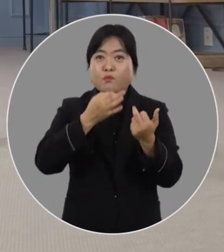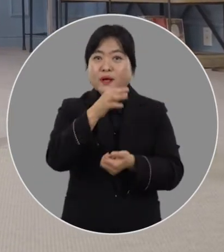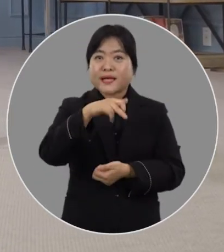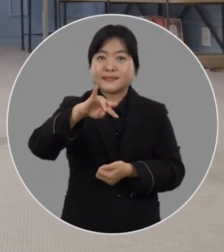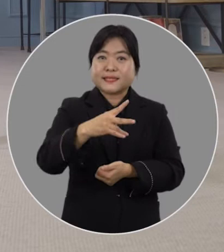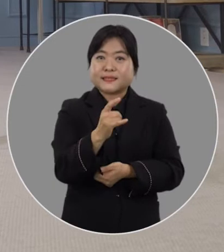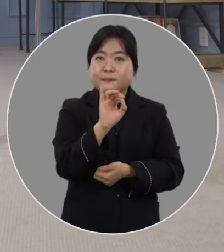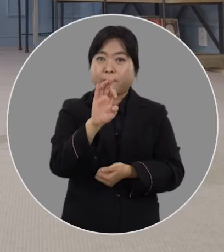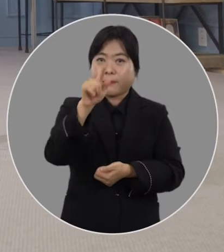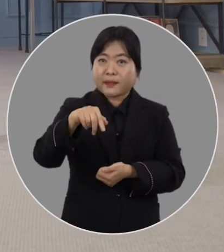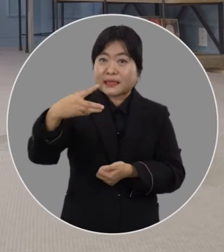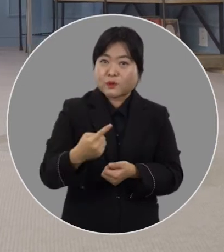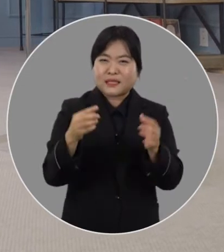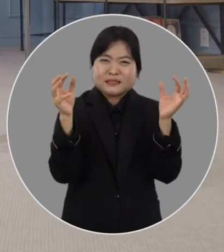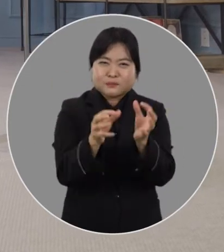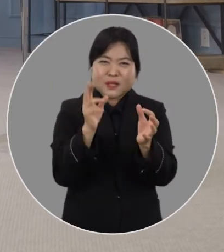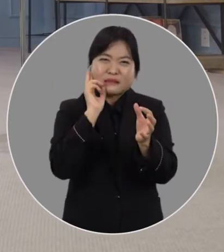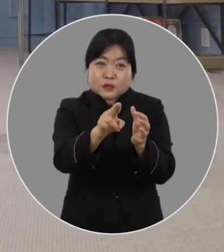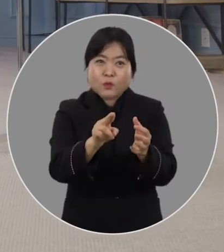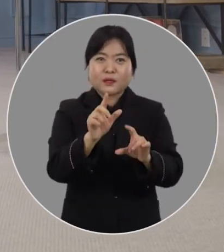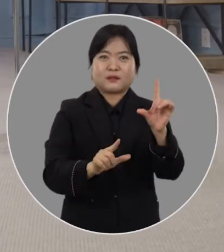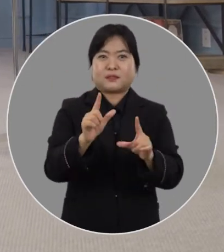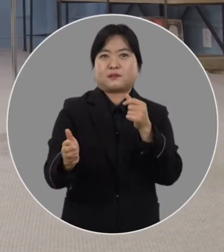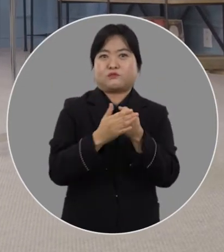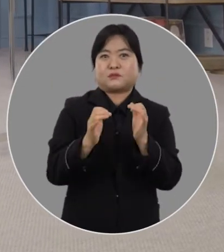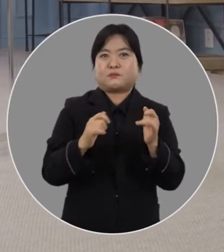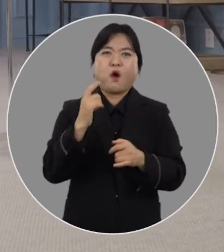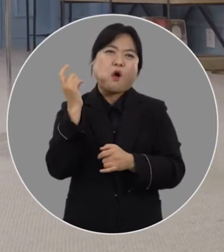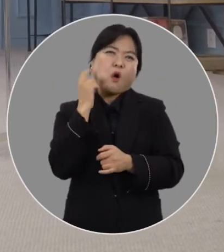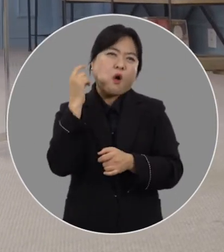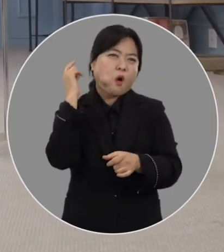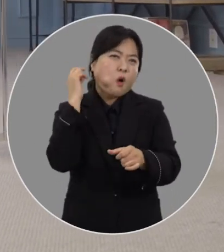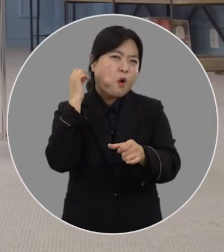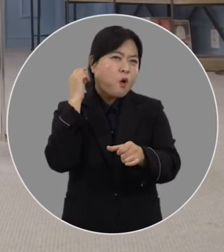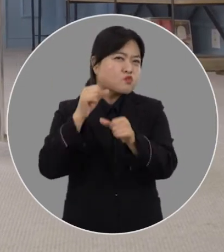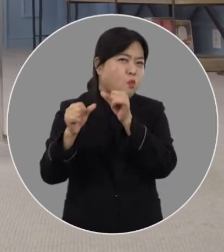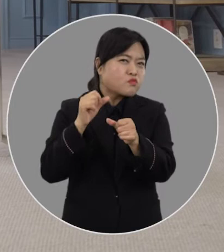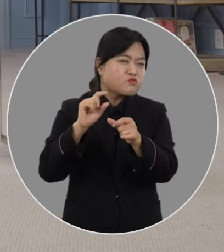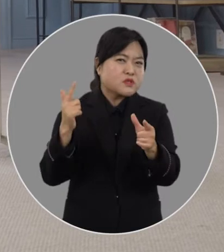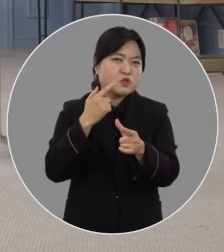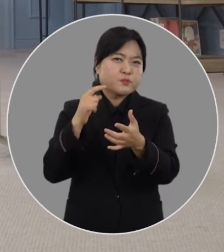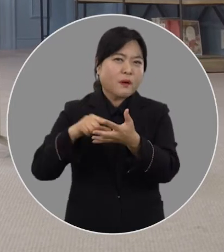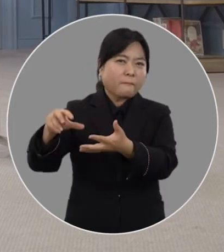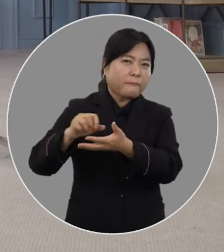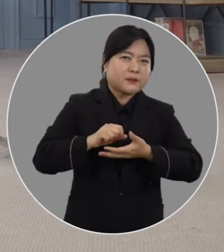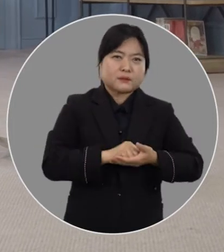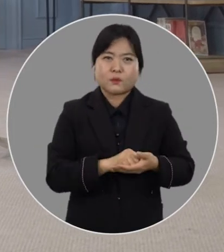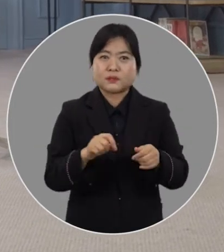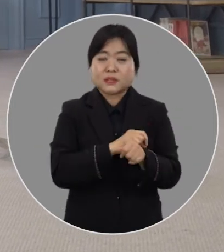캐스케이트 이펙트와 집단 극화 현상 때문에 사람들이 거짓 소문들을 쉽게 받아들이며